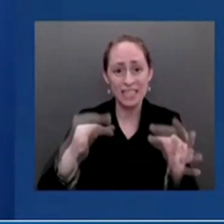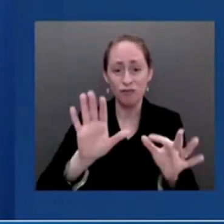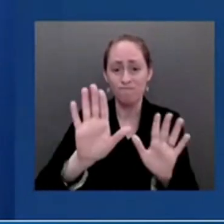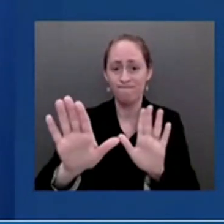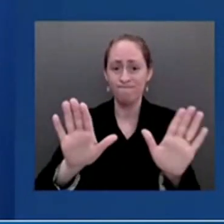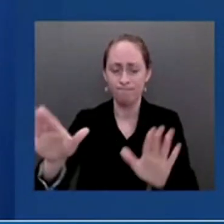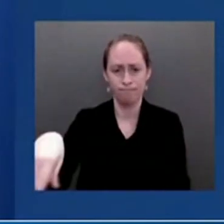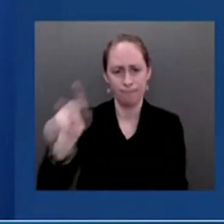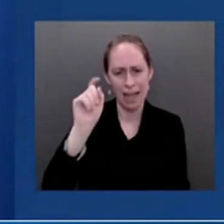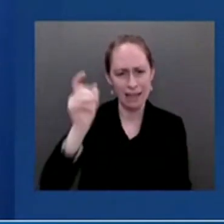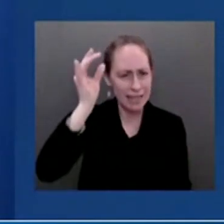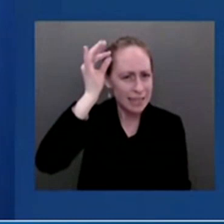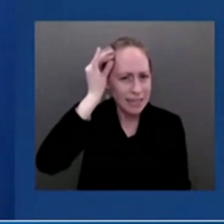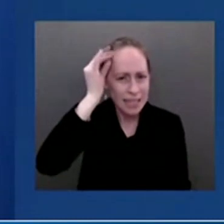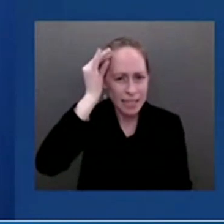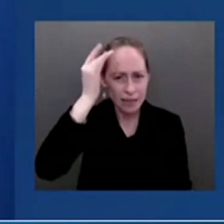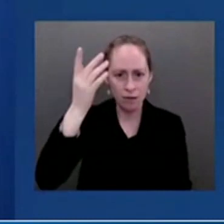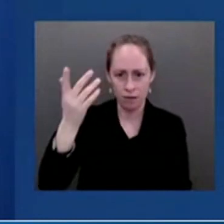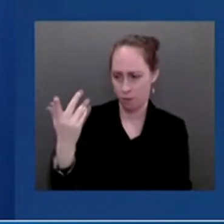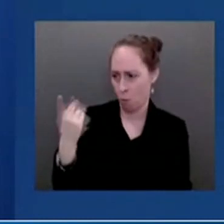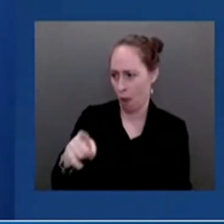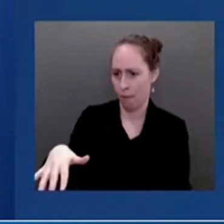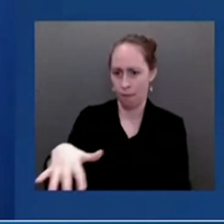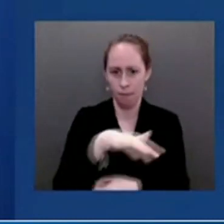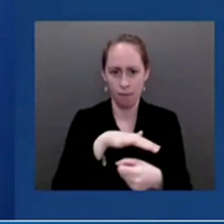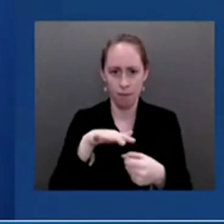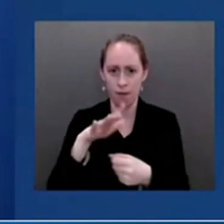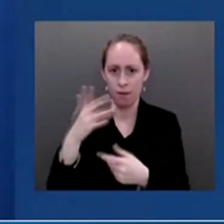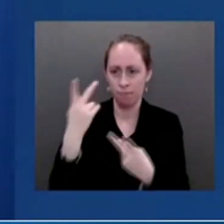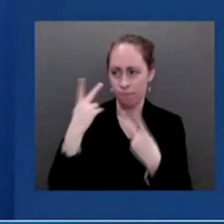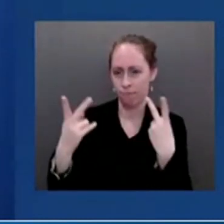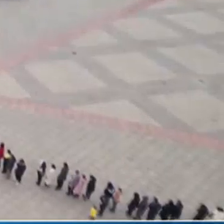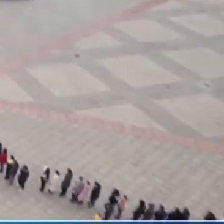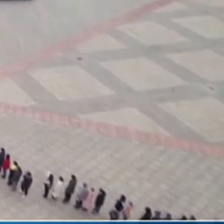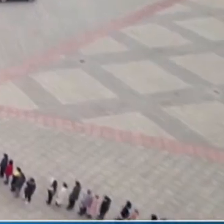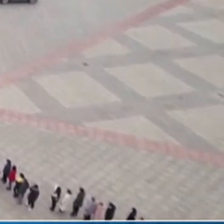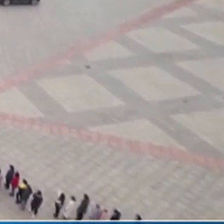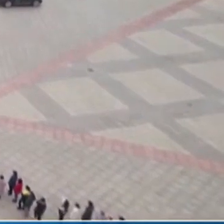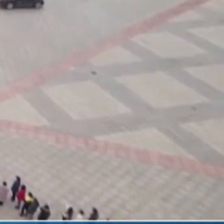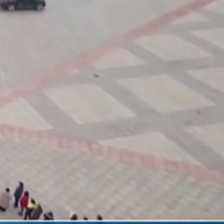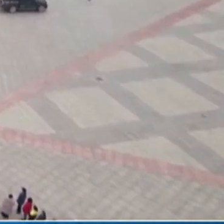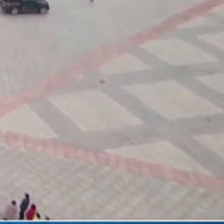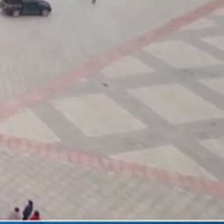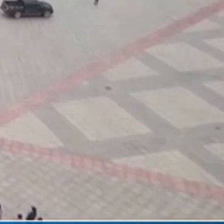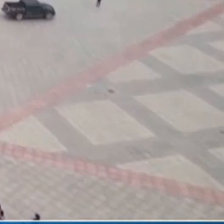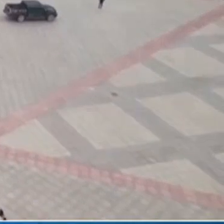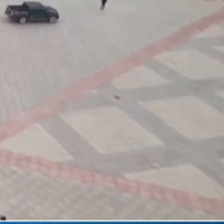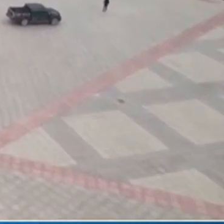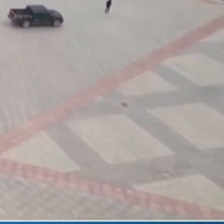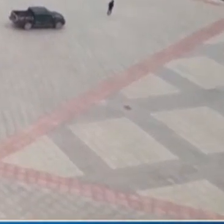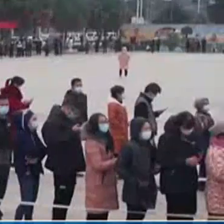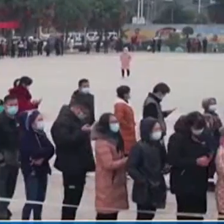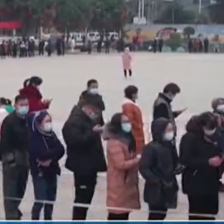es naadrevia, chven khedavt rom virusisgan gardatsulta raodenoba isev maghal nishnulzea. Ștatebis mtavari